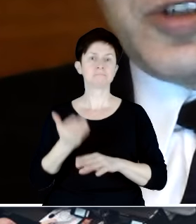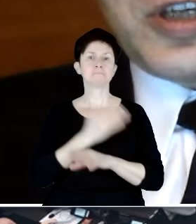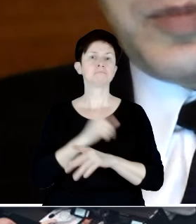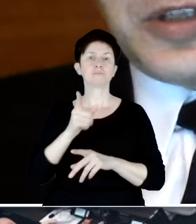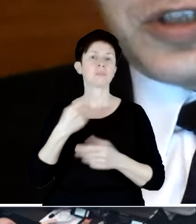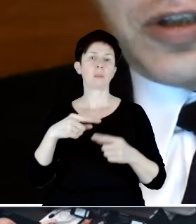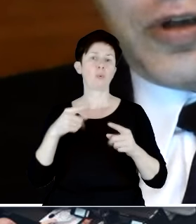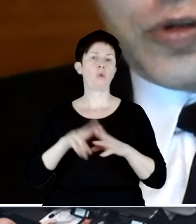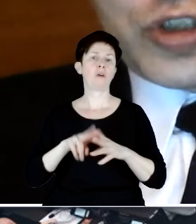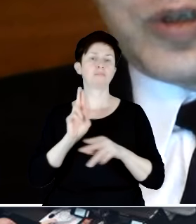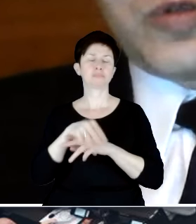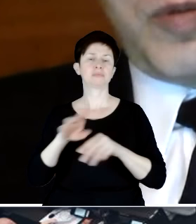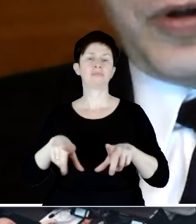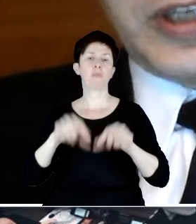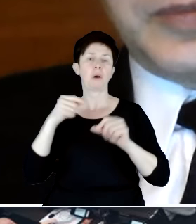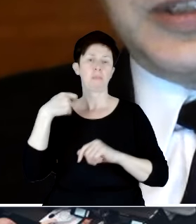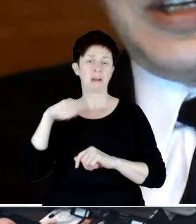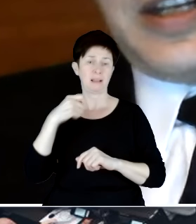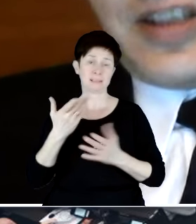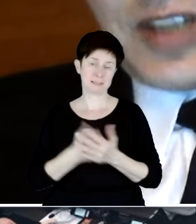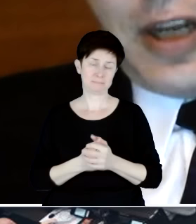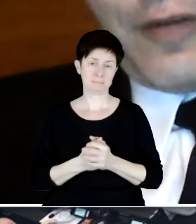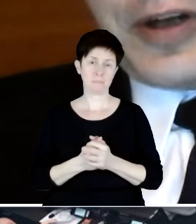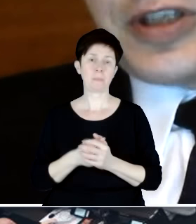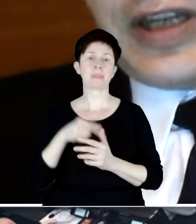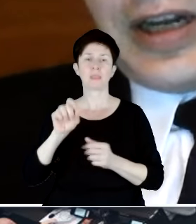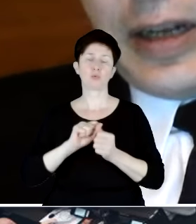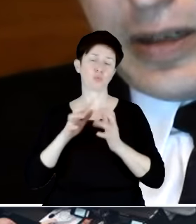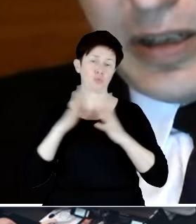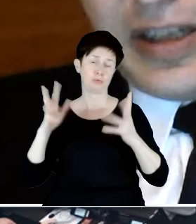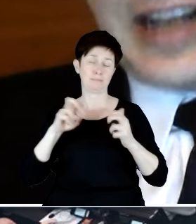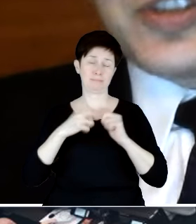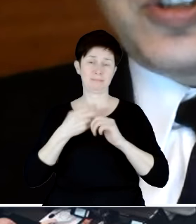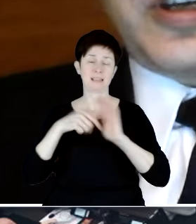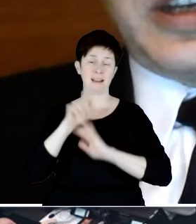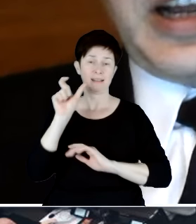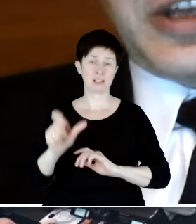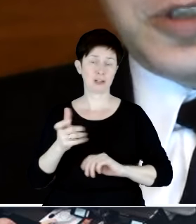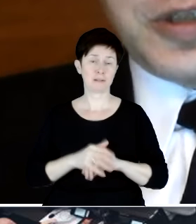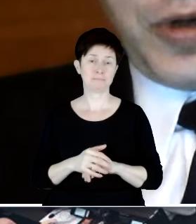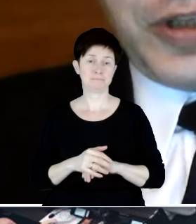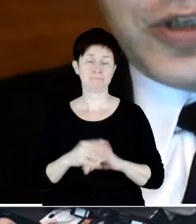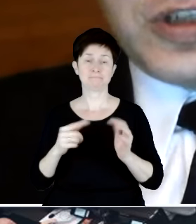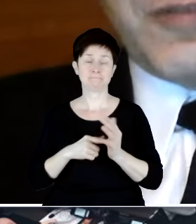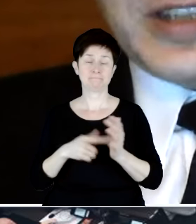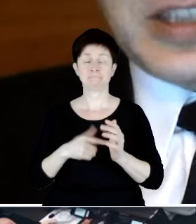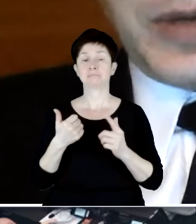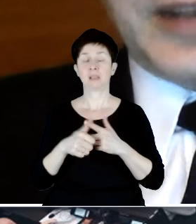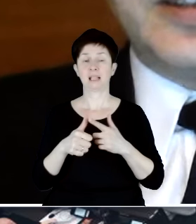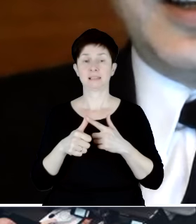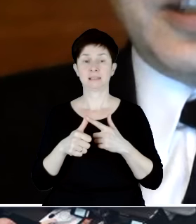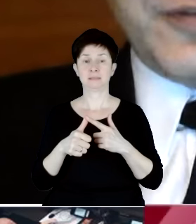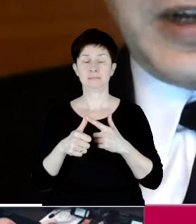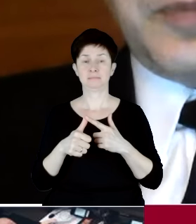niego oczywiście będzie to dużym kłopotem ze względu właśnie na raz, że jakieś polityczne